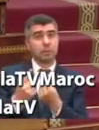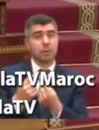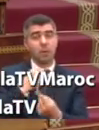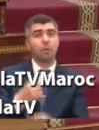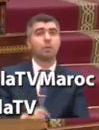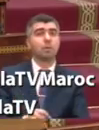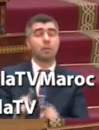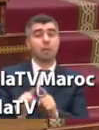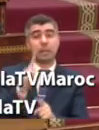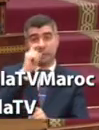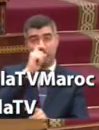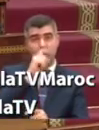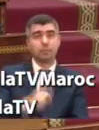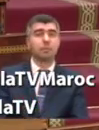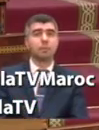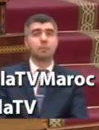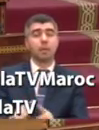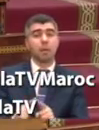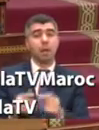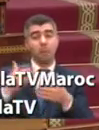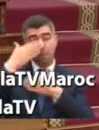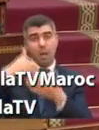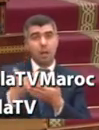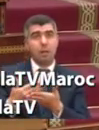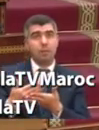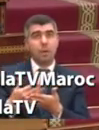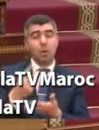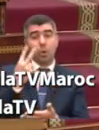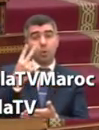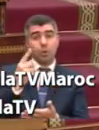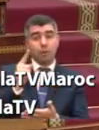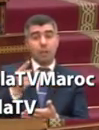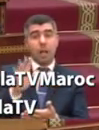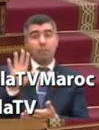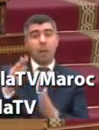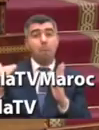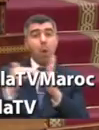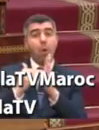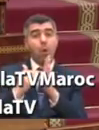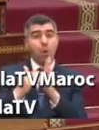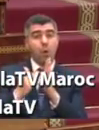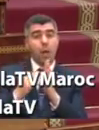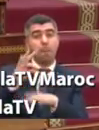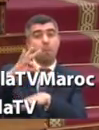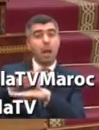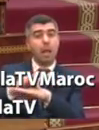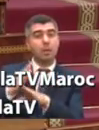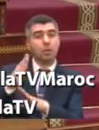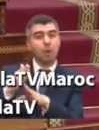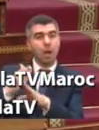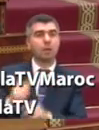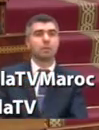أنها هيكلية. راه لدينا في المغرب ما يقارب 2.5 مليون، كيف قلت يا سيد الوزير، مصاب بداء